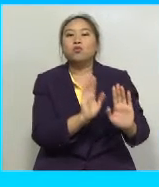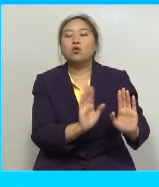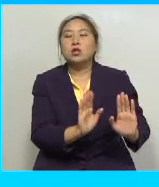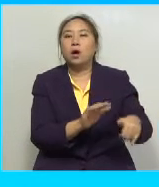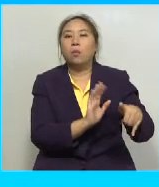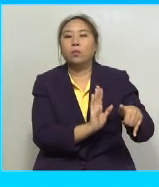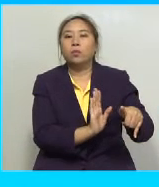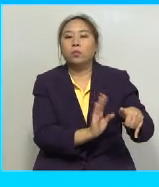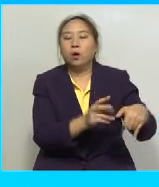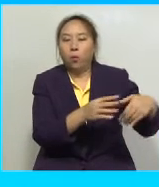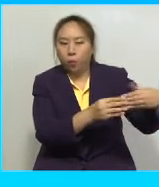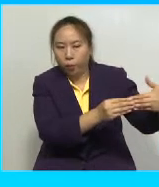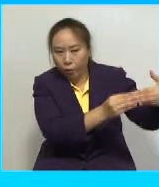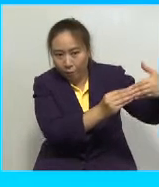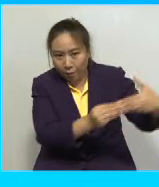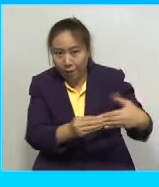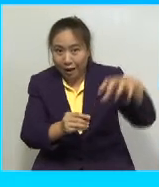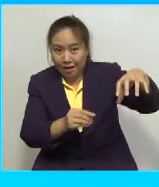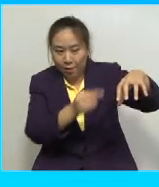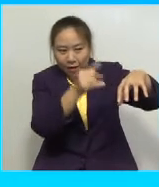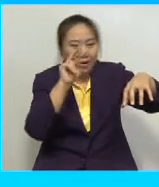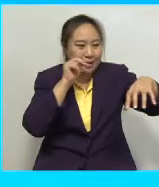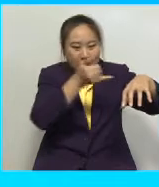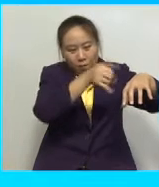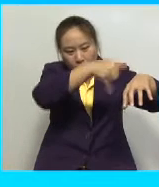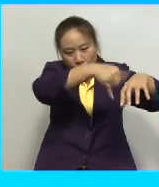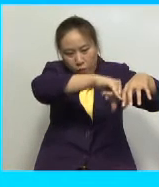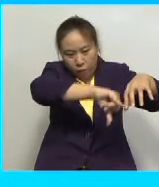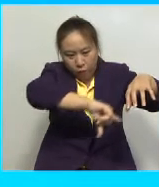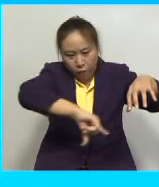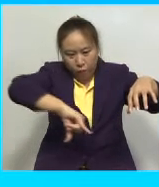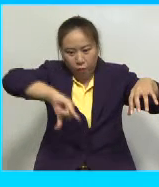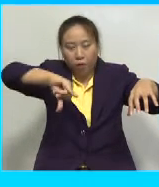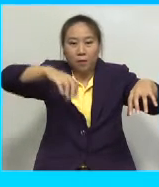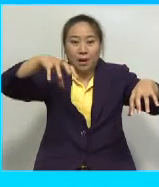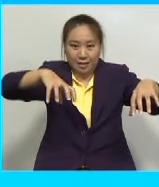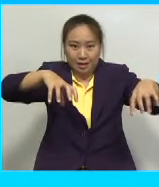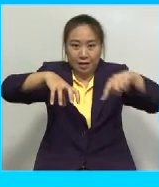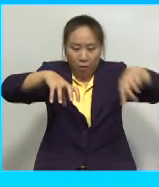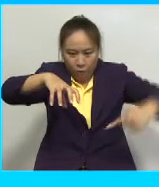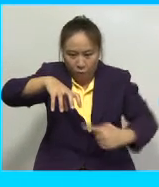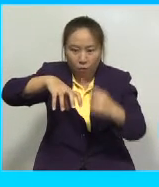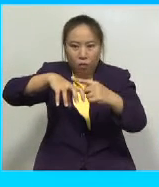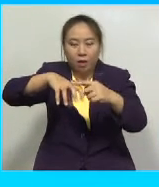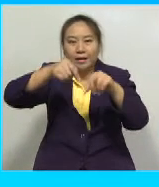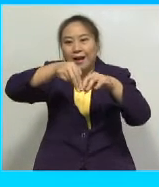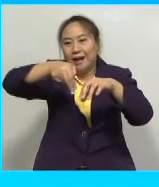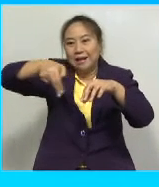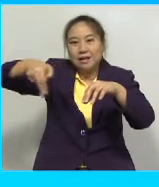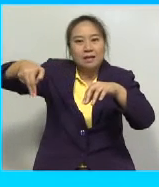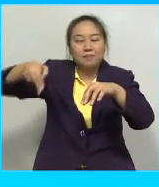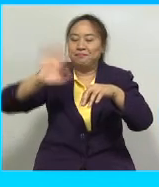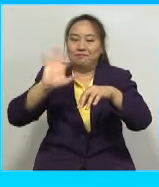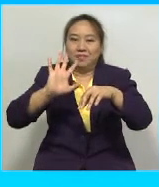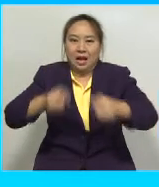ทีนี้จากโถง3จนถึงปากถ้ำเนี่ยไม่อยากให้น้องๆต้องเดินเพราะว่าระยะทางไกลพอสมควรนะคะจึงให้น้องๆนอนในเปลเ